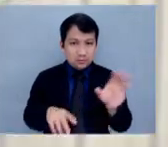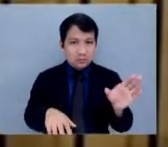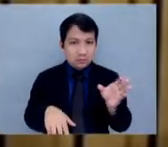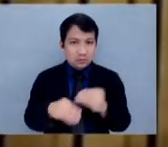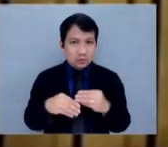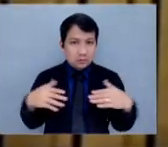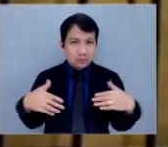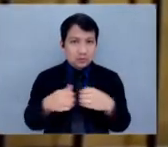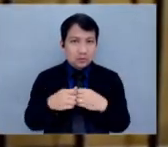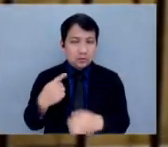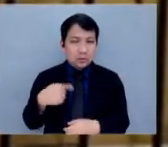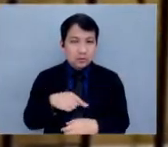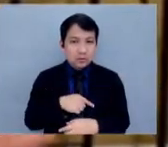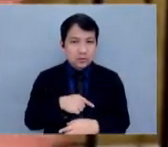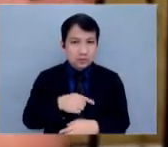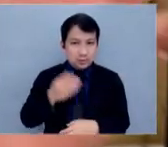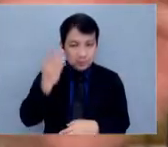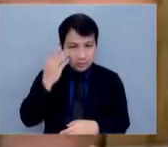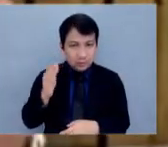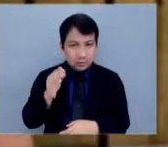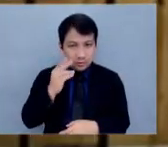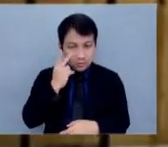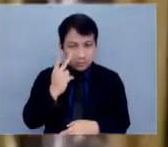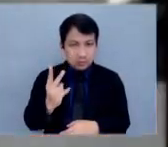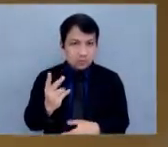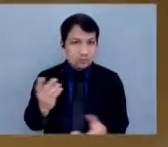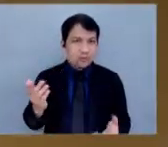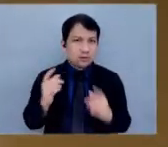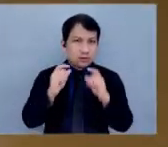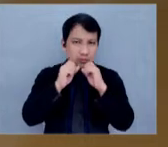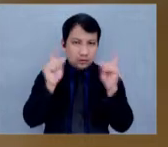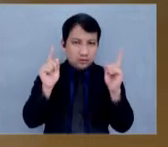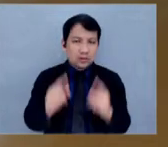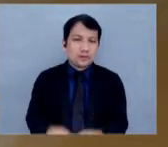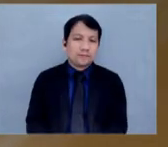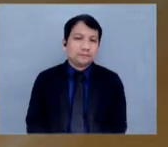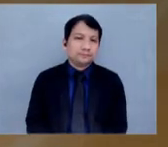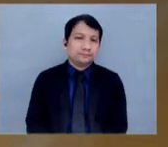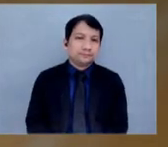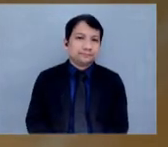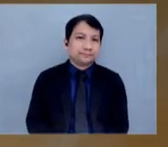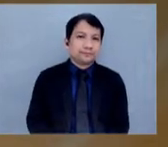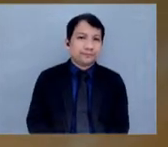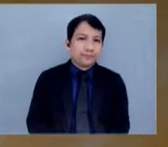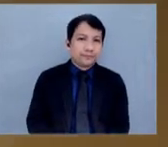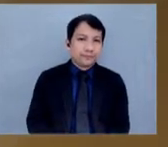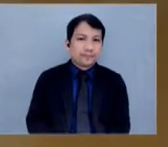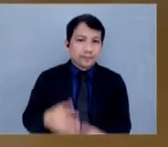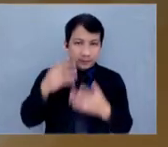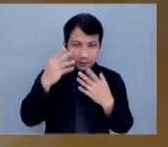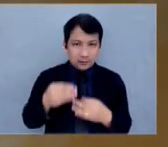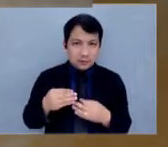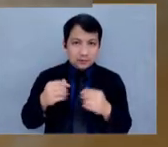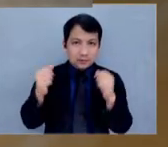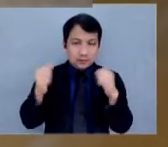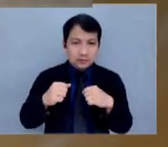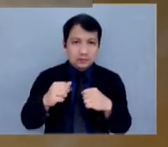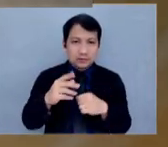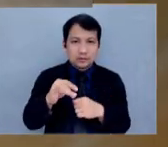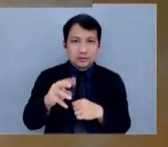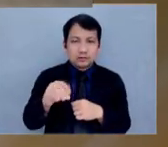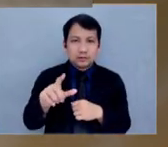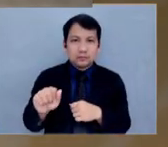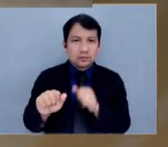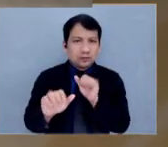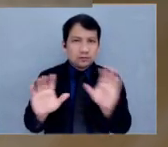ko. Hindi ko nakita kasi biglaan eh. Nagdesisyon ang pamilya ng mga biktima na makipag-ariglo kay Dominador dahil wala naman